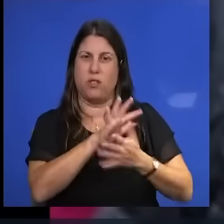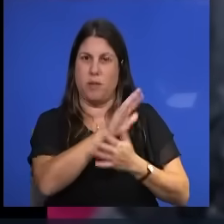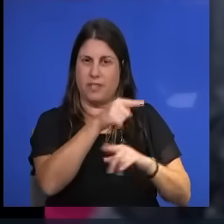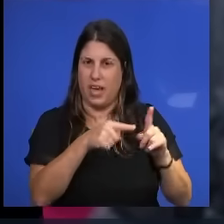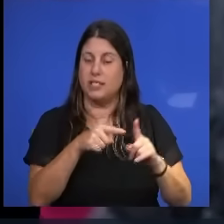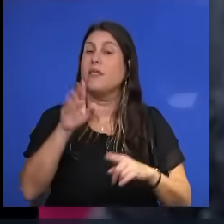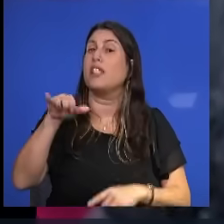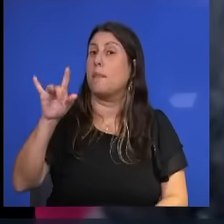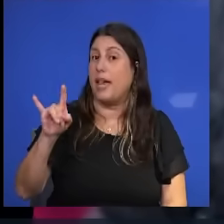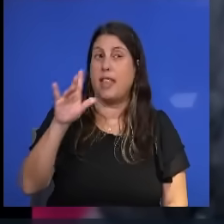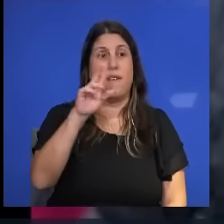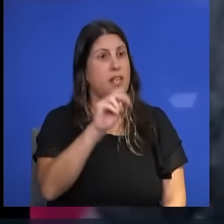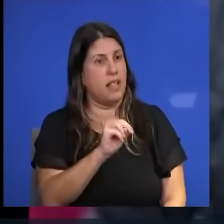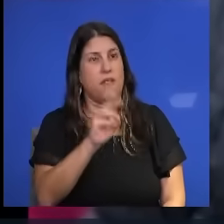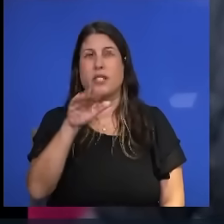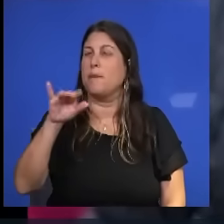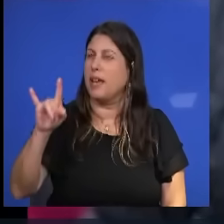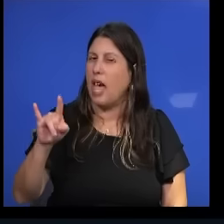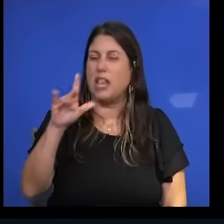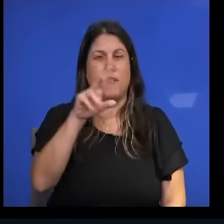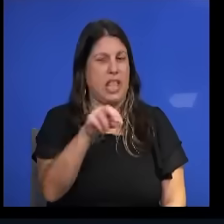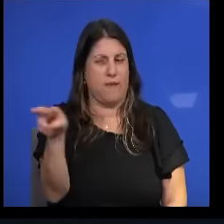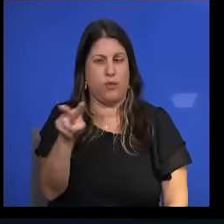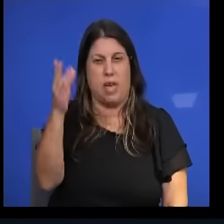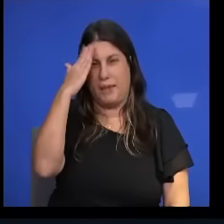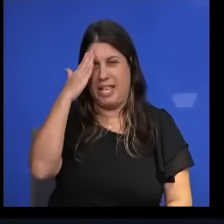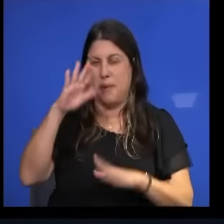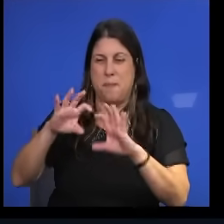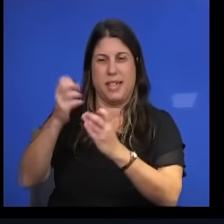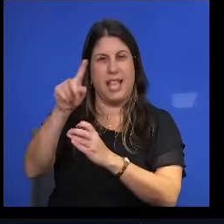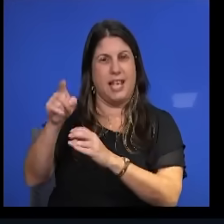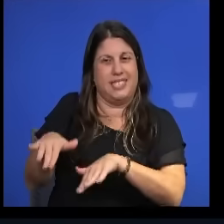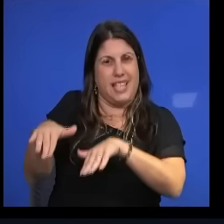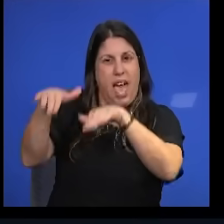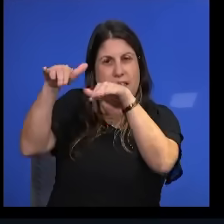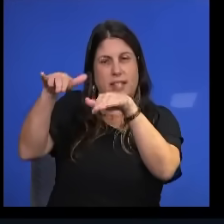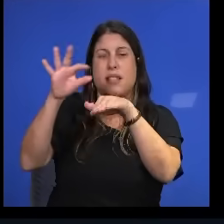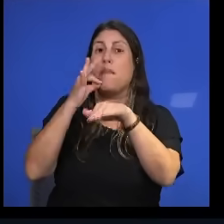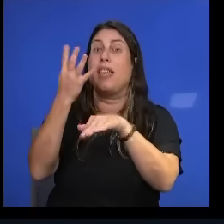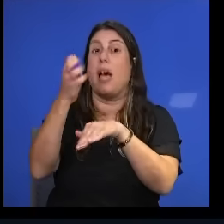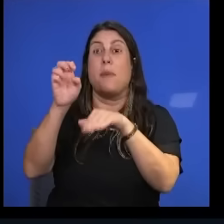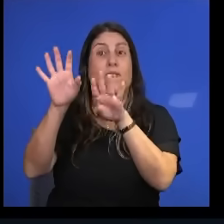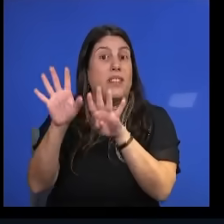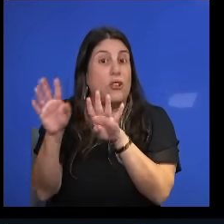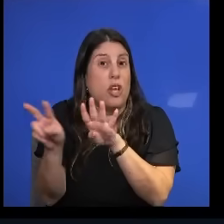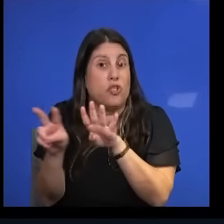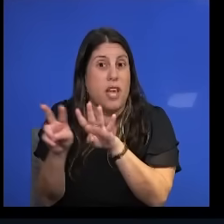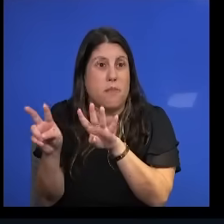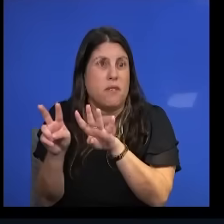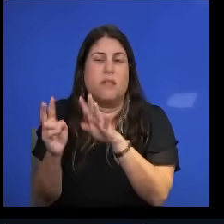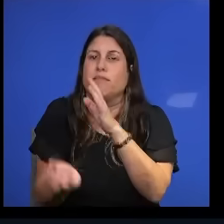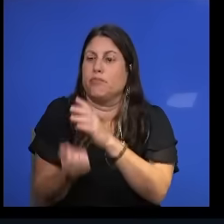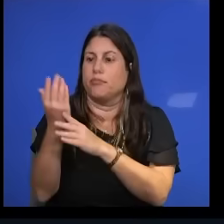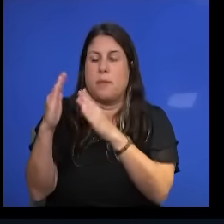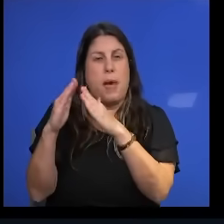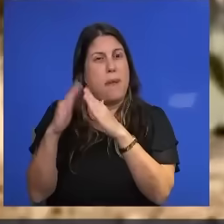גם חן וגם נדב הם מכירים מכיתה ז', הם בגיל 49 כמעט שניהם. הם בנו את הבית שלהם בצורה כזאת שהם אף פעם